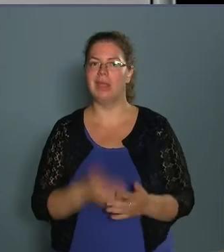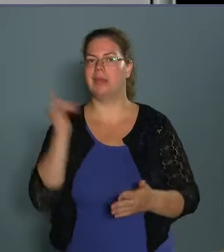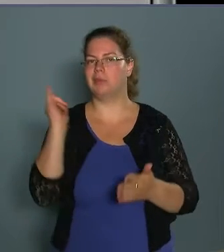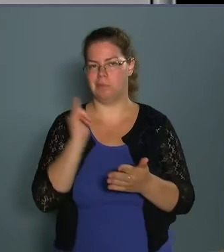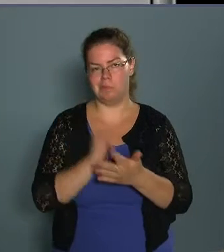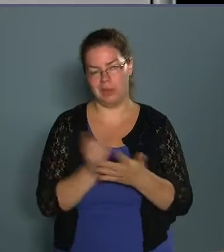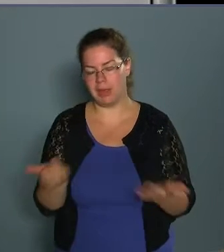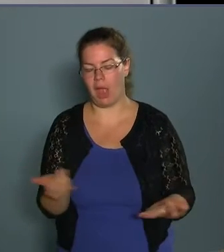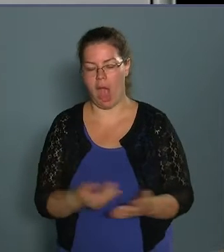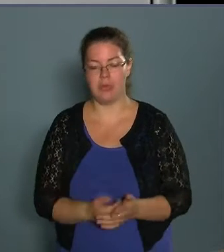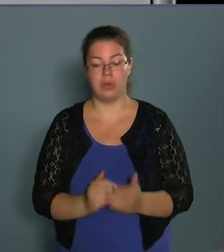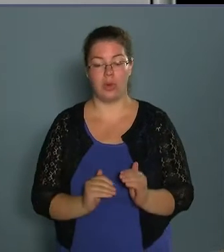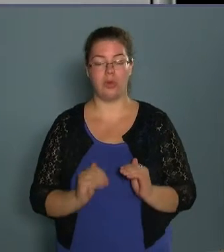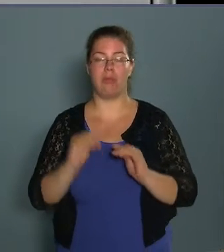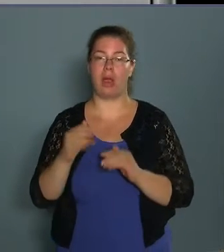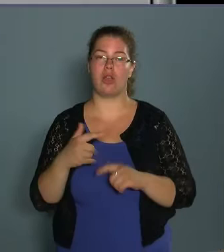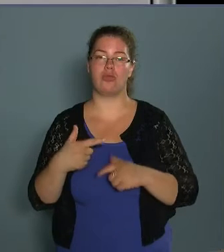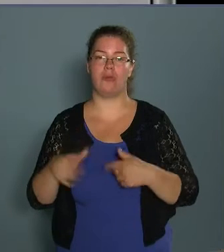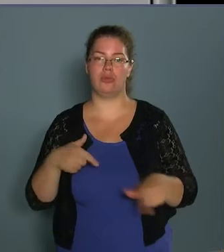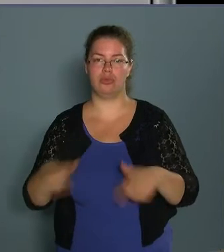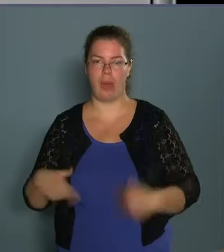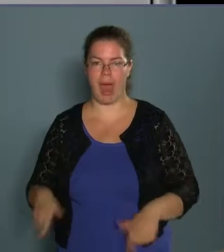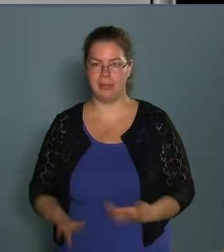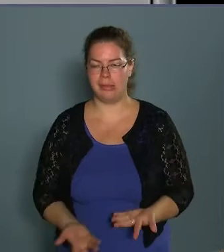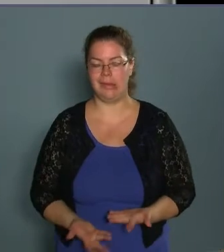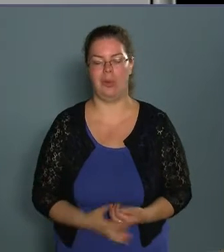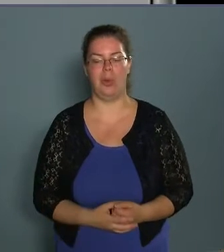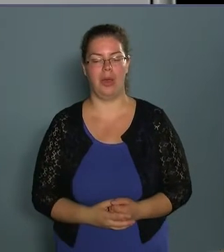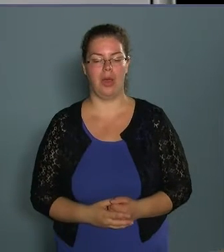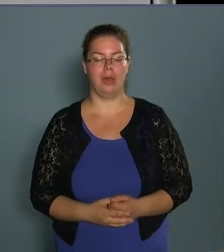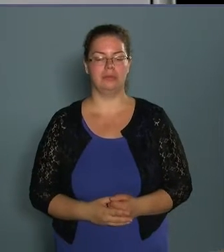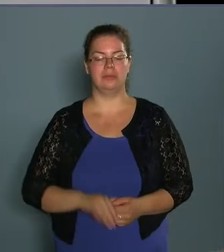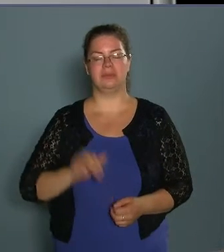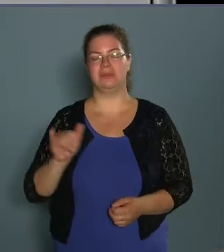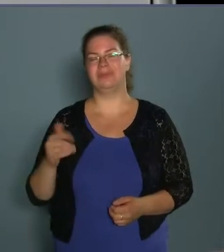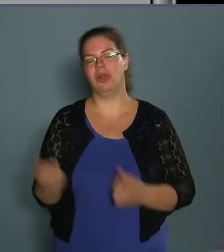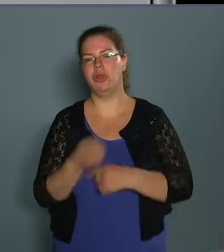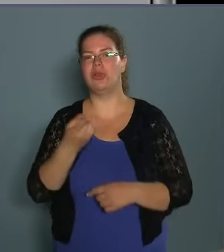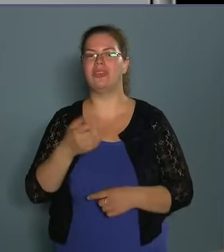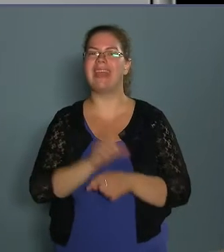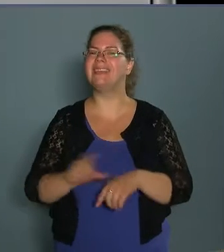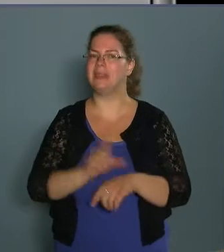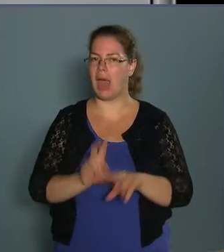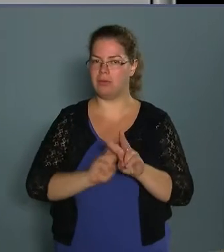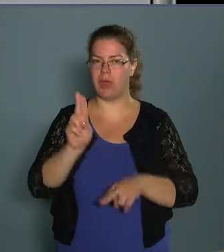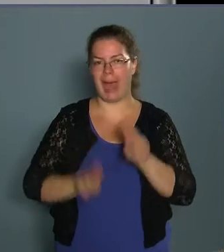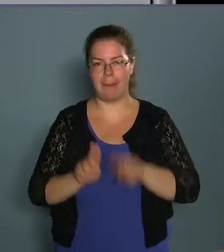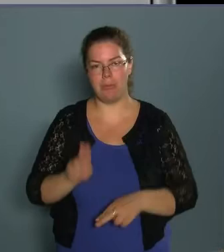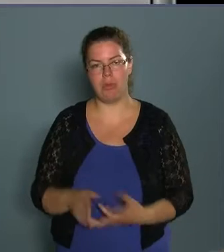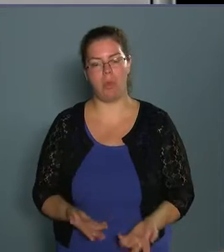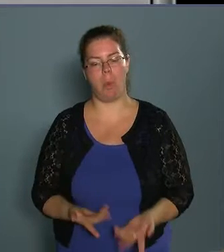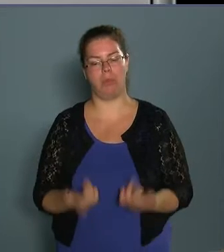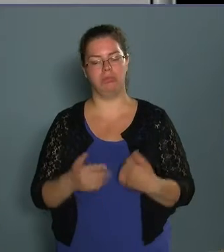szintén igaz, hogy a magas a fluktuáció, különösen a hiány van ápolókba,